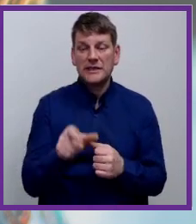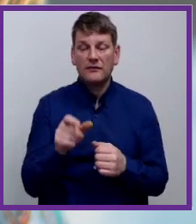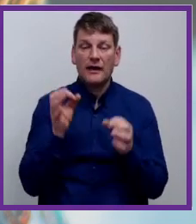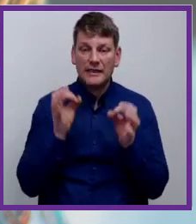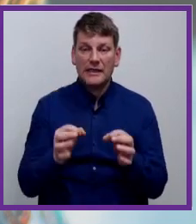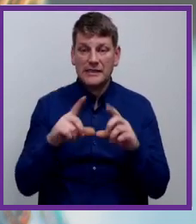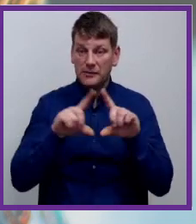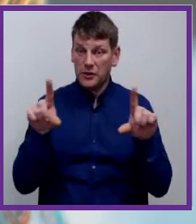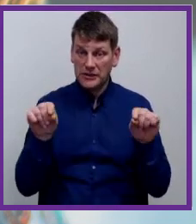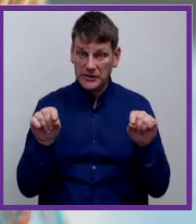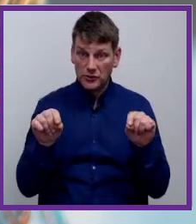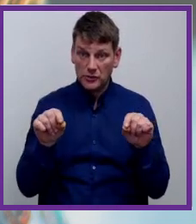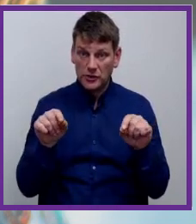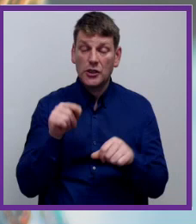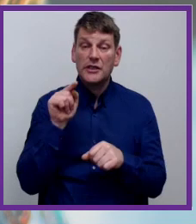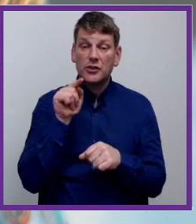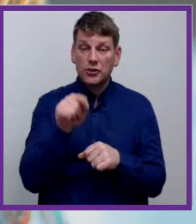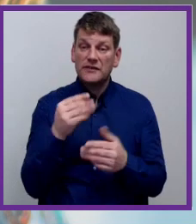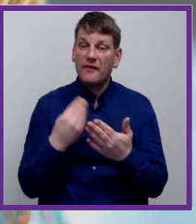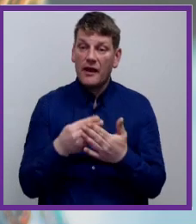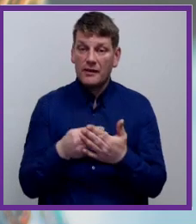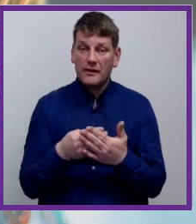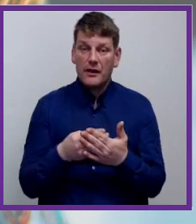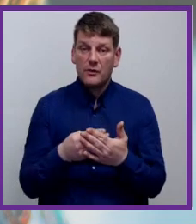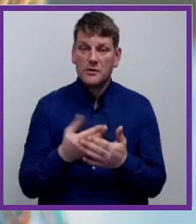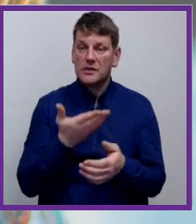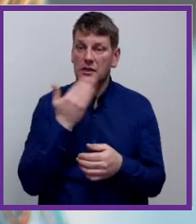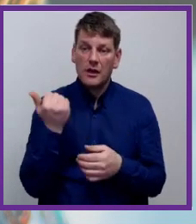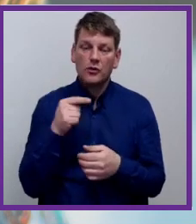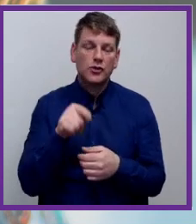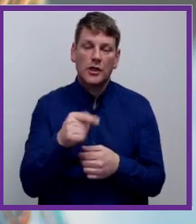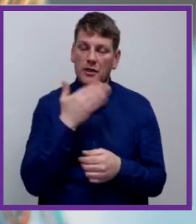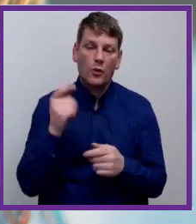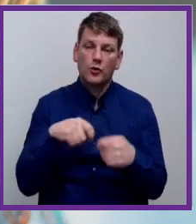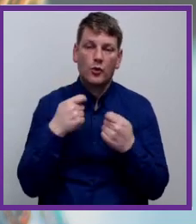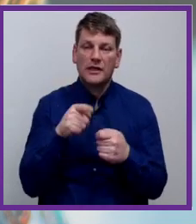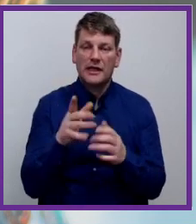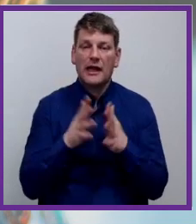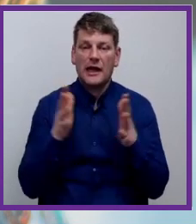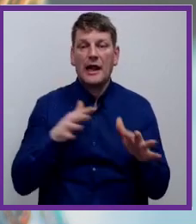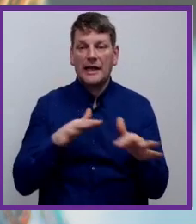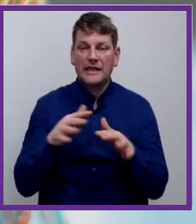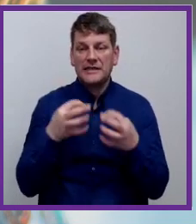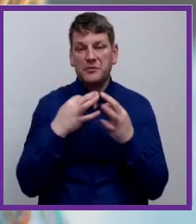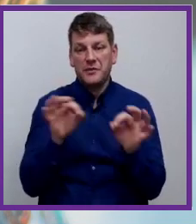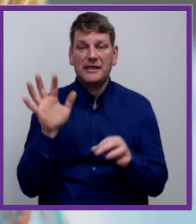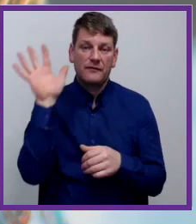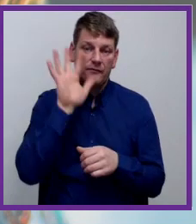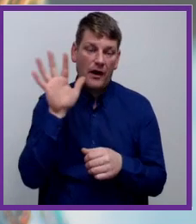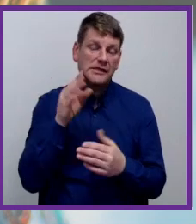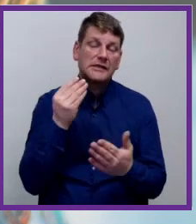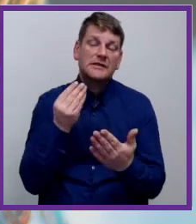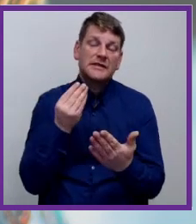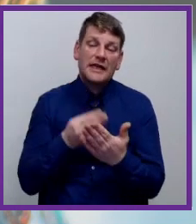cilvēktiesību institūcijās šis vērtējums nav, šeit nav dots tik liela rīcības brīvība valstī